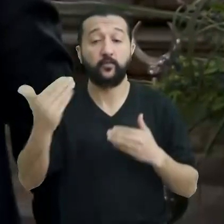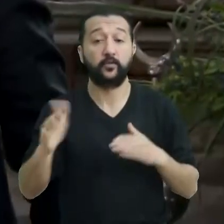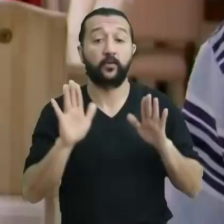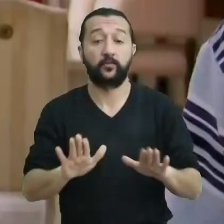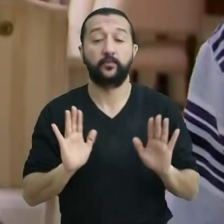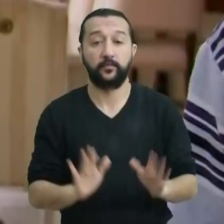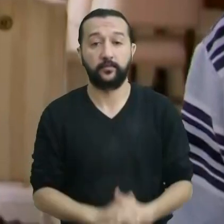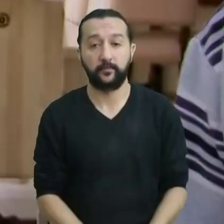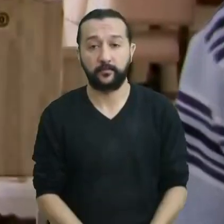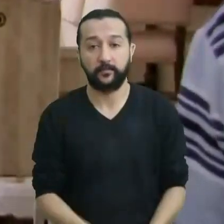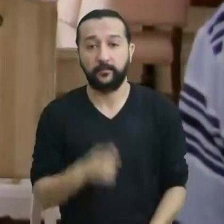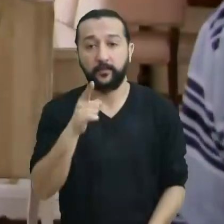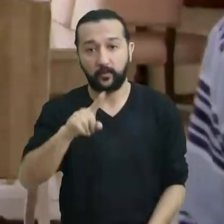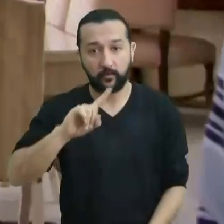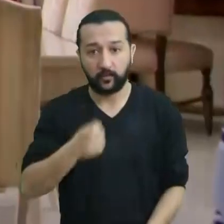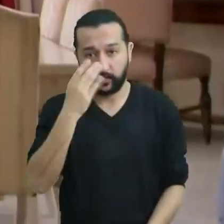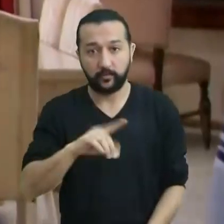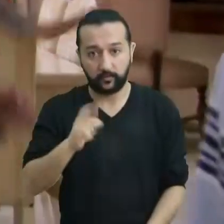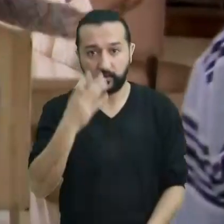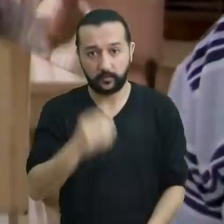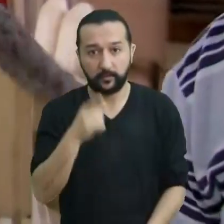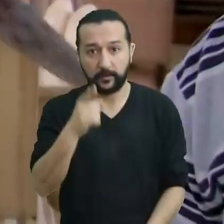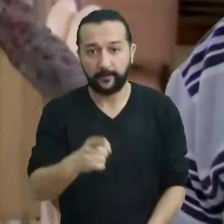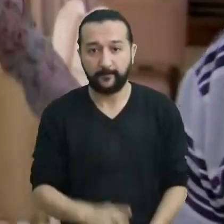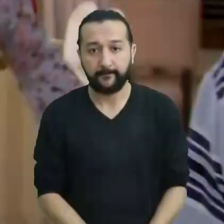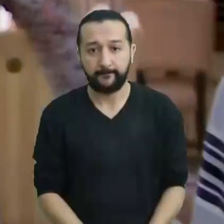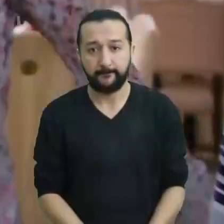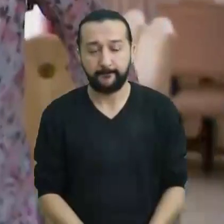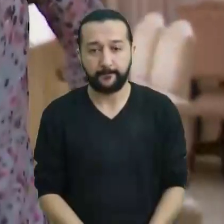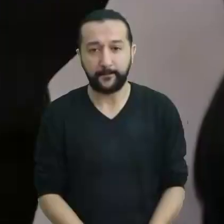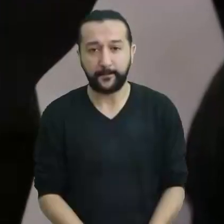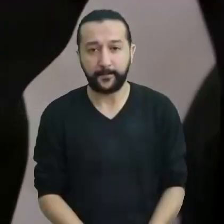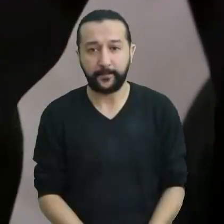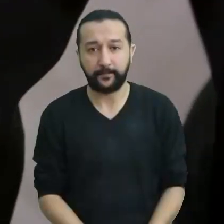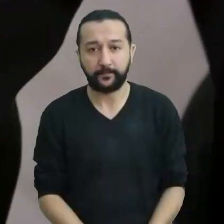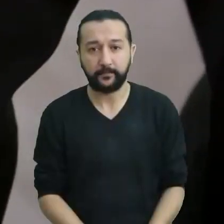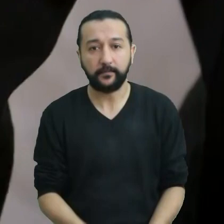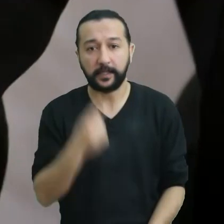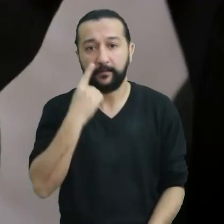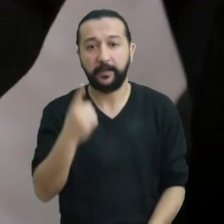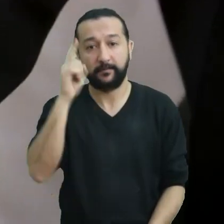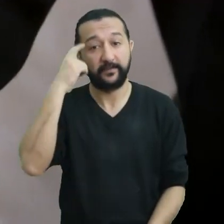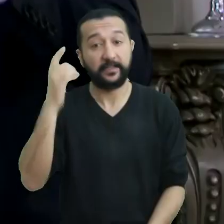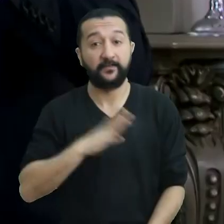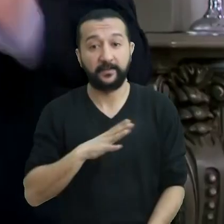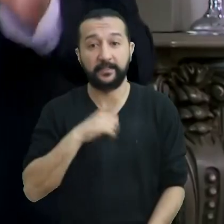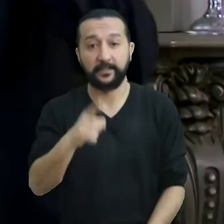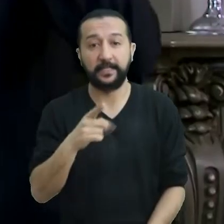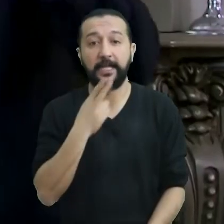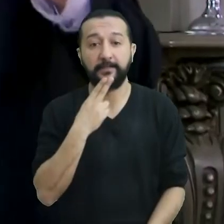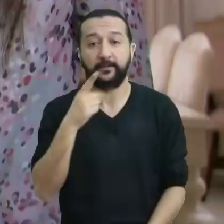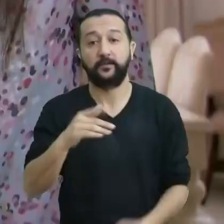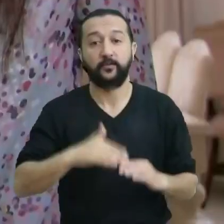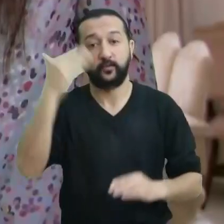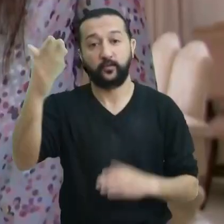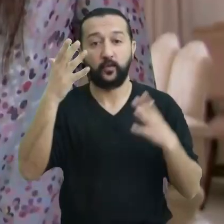baba. Buldunuz mu? Şükrü'nün paçasından yukarı çıkıyor. Bakın bir fikrim var. Hanımlar üst